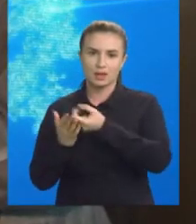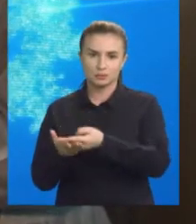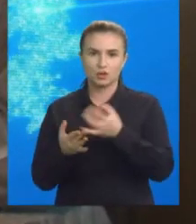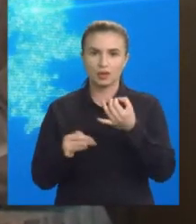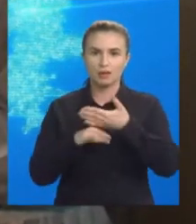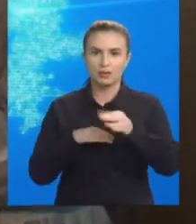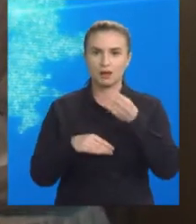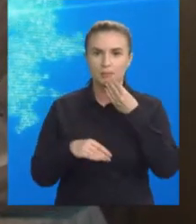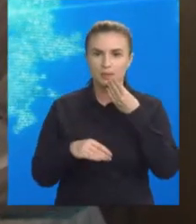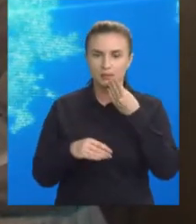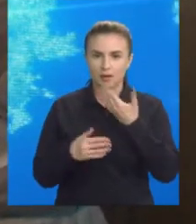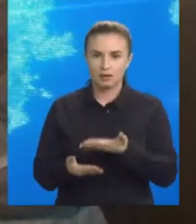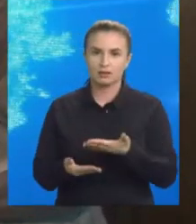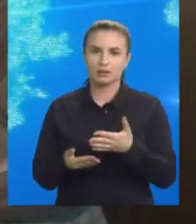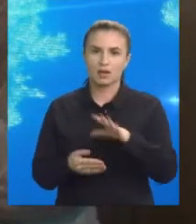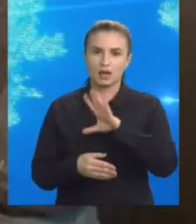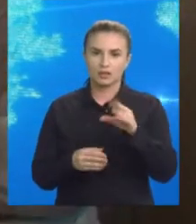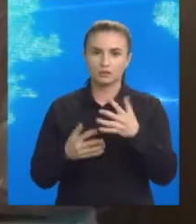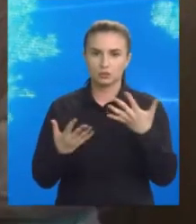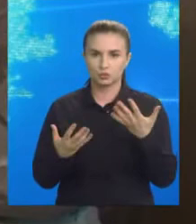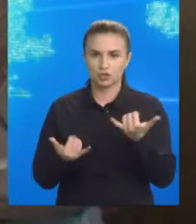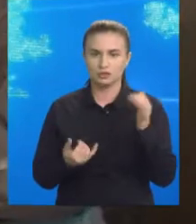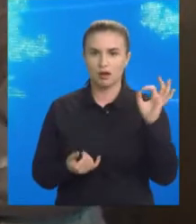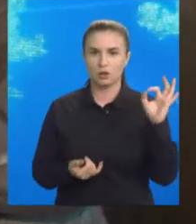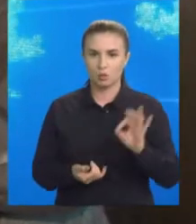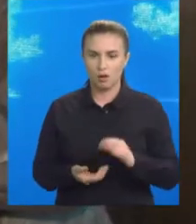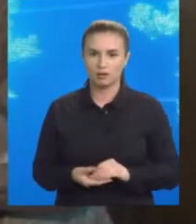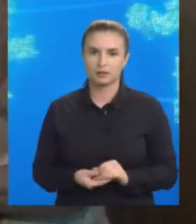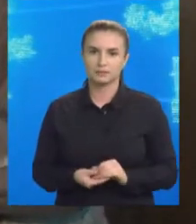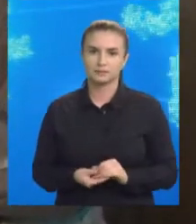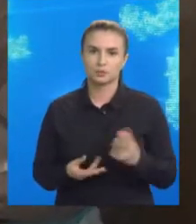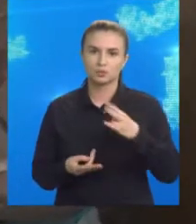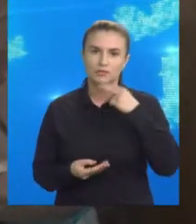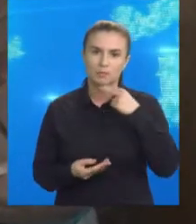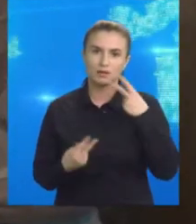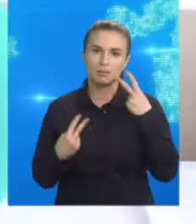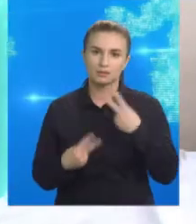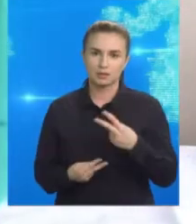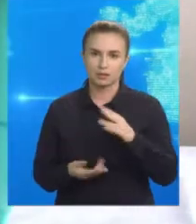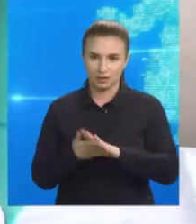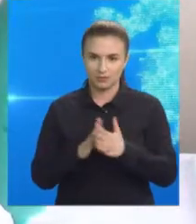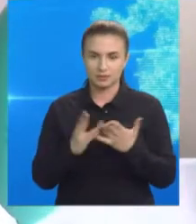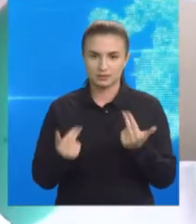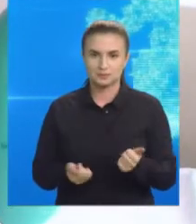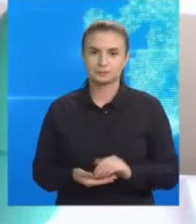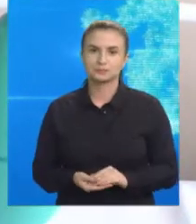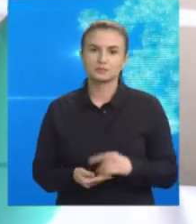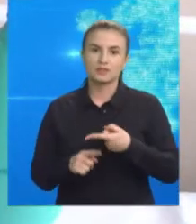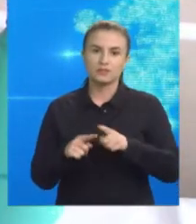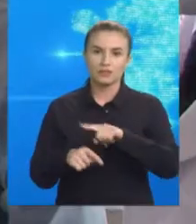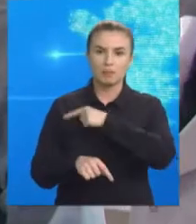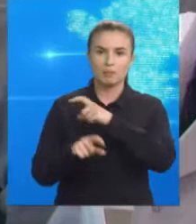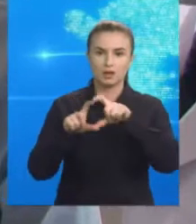отдельное питание и так далее. Эти вещи все более и более актуальны. Вот очень внимательно надо посмотреть. Договорились? Да. В этой больнице развернуто